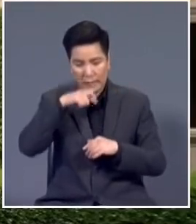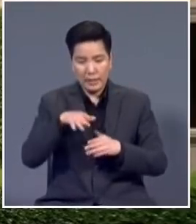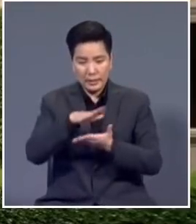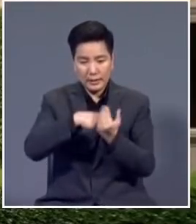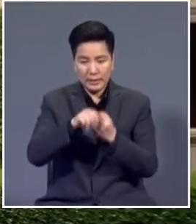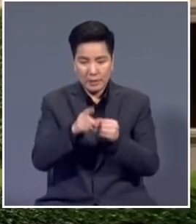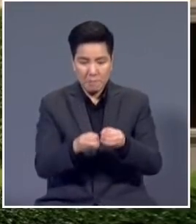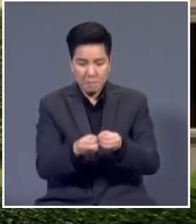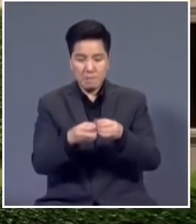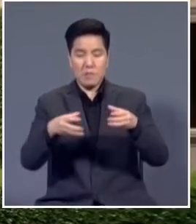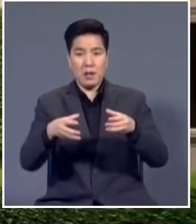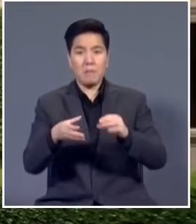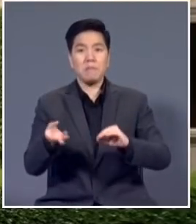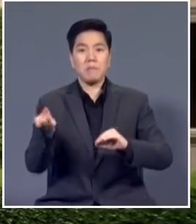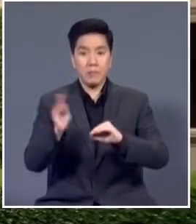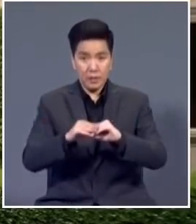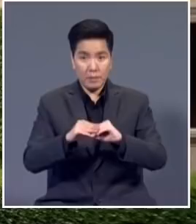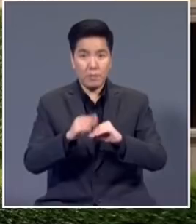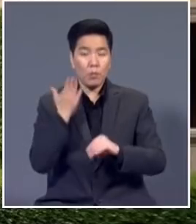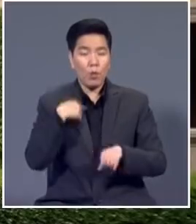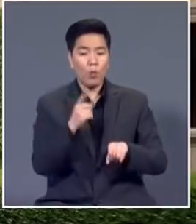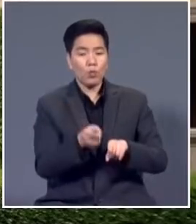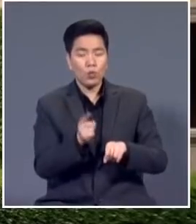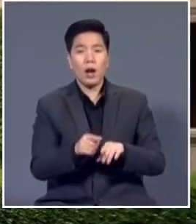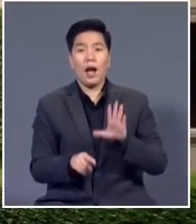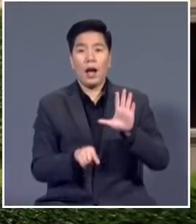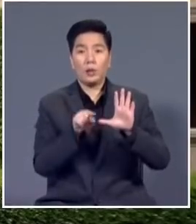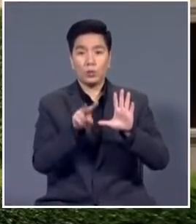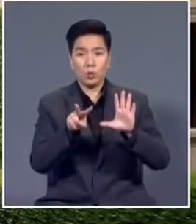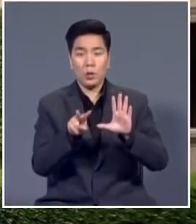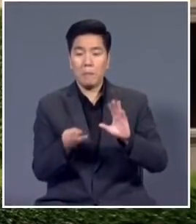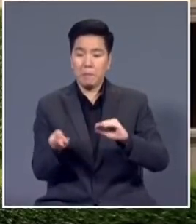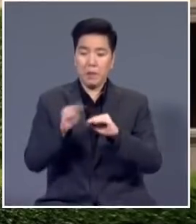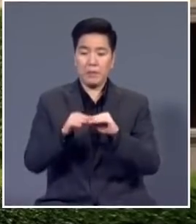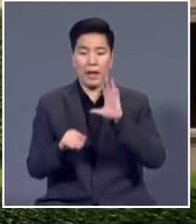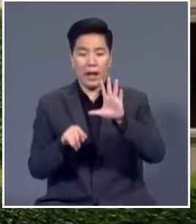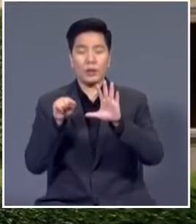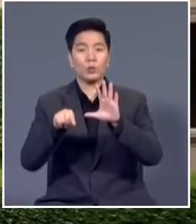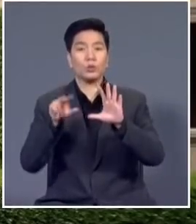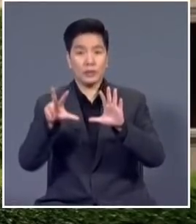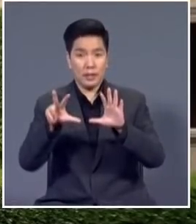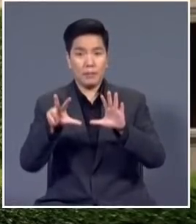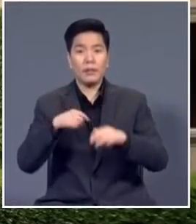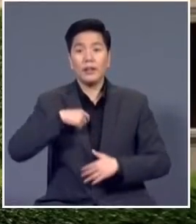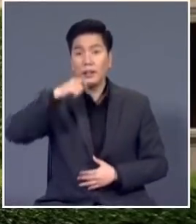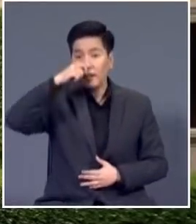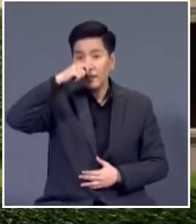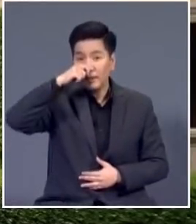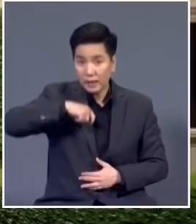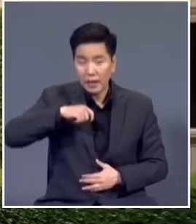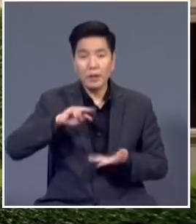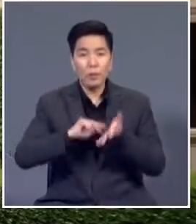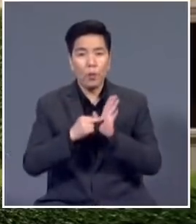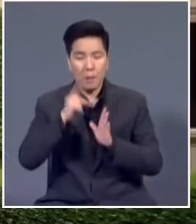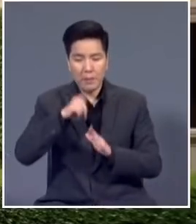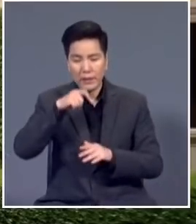นในปี2061นี้จากที่เคยให้ไว้ร้อยละ 5.2 เป็นร้อยละ 5.3 นะครับสำหรับประเทศไทยถือว่าเป็น